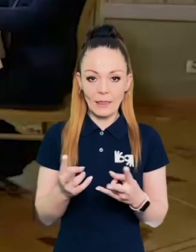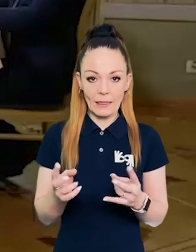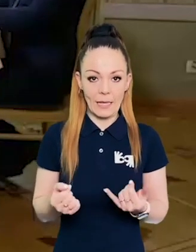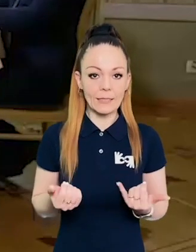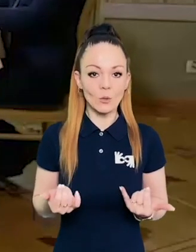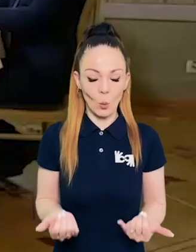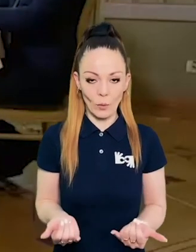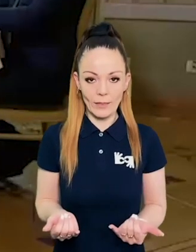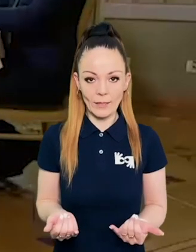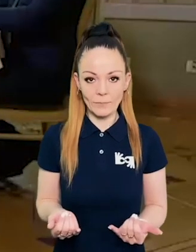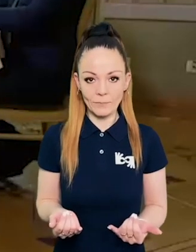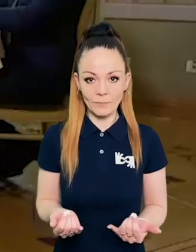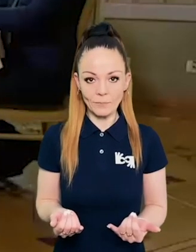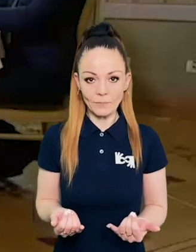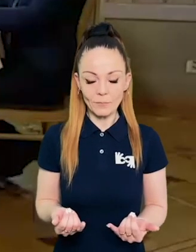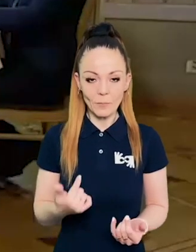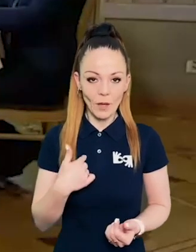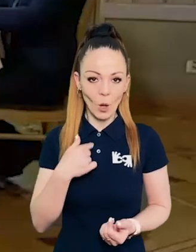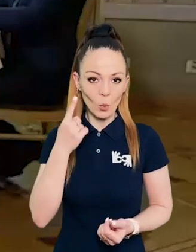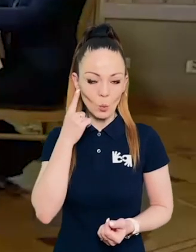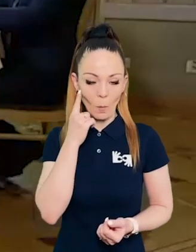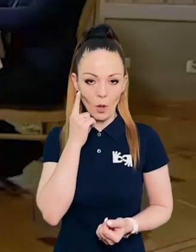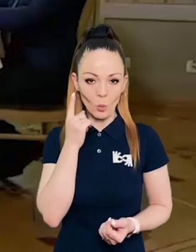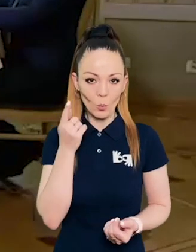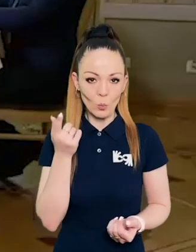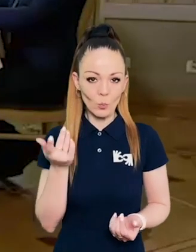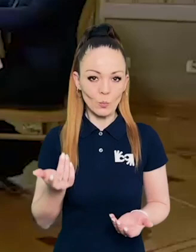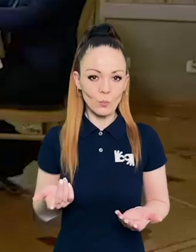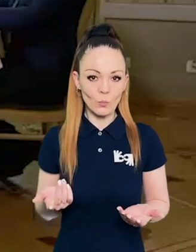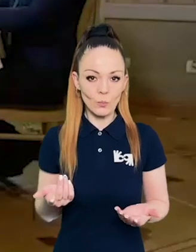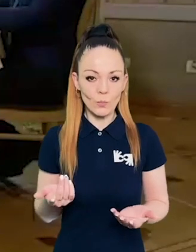Для мене на сьогодні, я думаю,